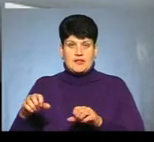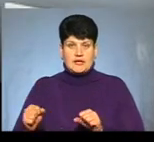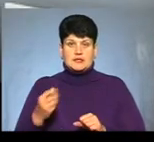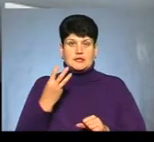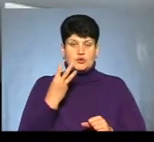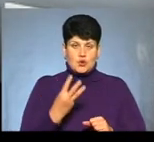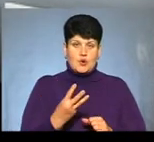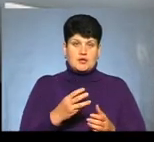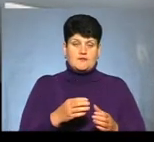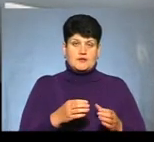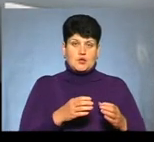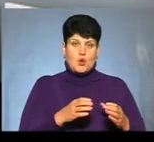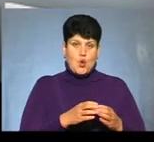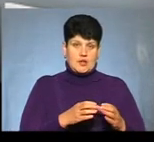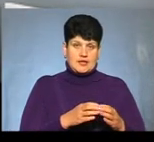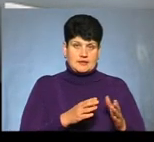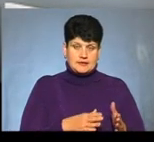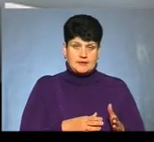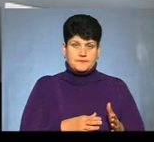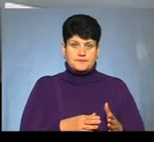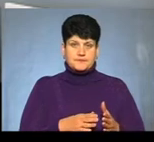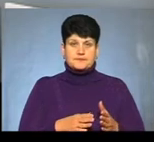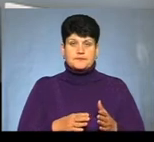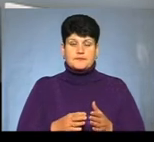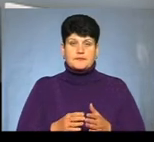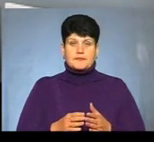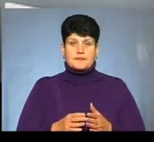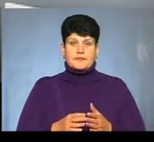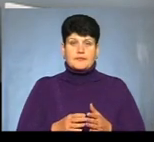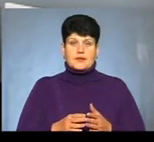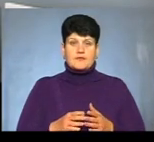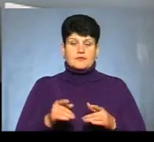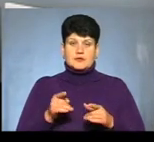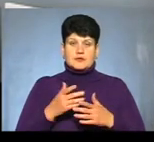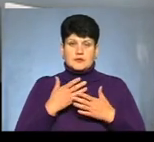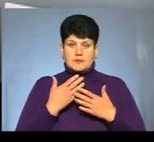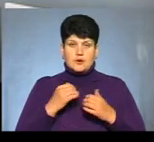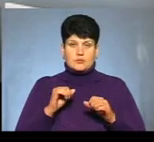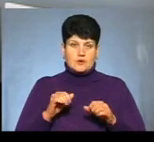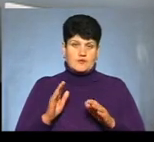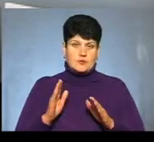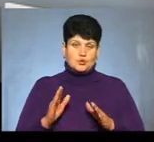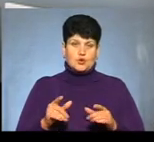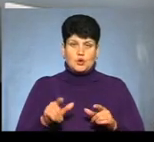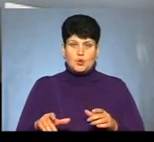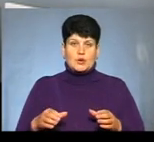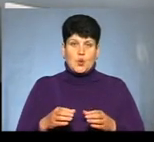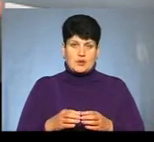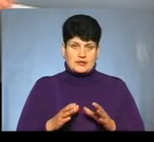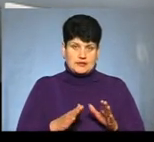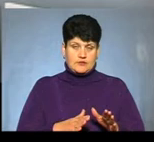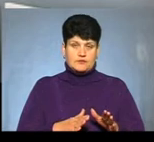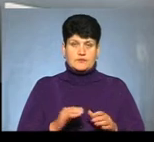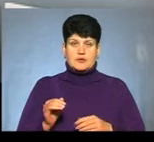від колективу, але не представники колективу. Тобто представники колективу, але не від колективу. Тобто не мають бути, не права бути люди